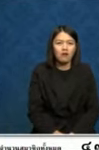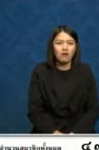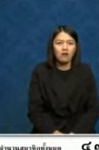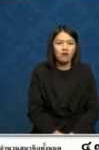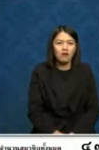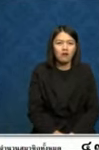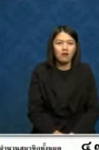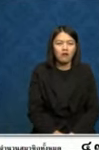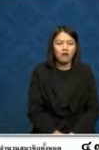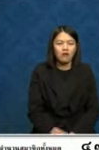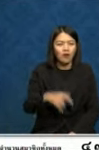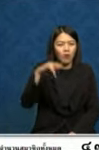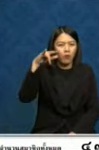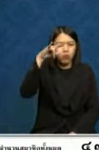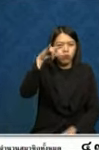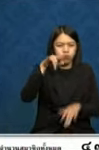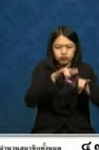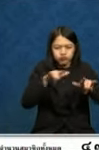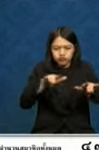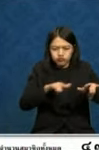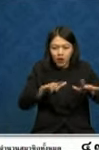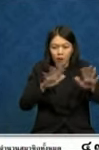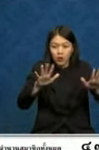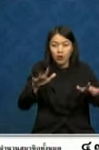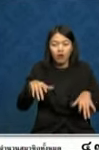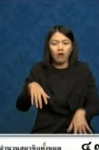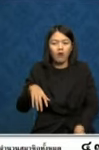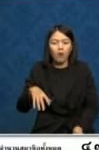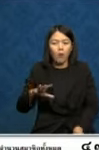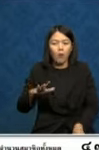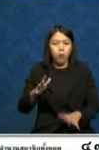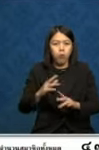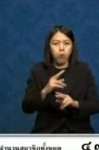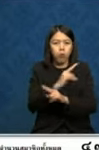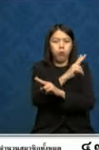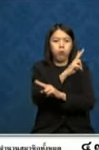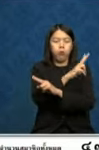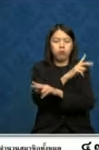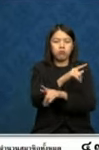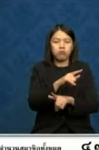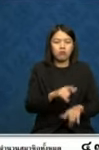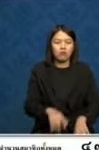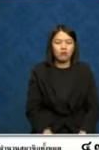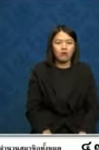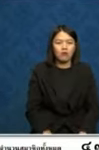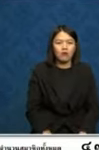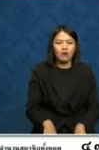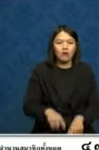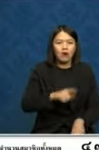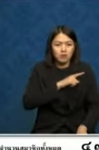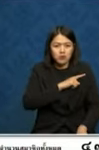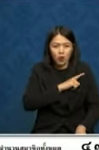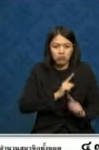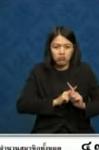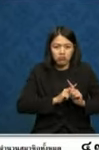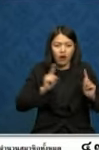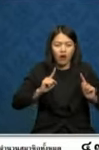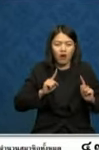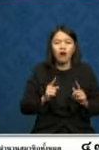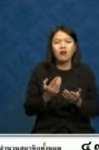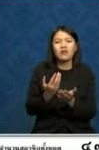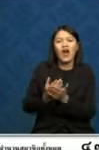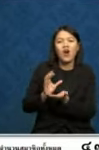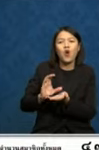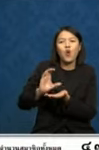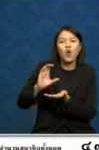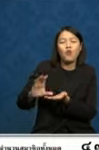ครื่องบินรบของกองทัพอากาศทั้งหมดเท่าที่มีแล้วด้วยซ้ำตอนนี้เผื่อจะมีมากกว่า2เท่า นี่ไม่ใช่ภารกิจของสรณ.ครับเป็นงบที่มาฝากไว้จาก